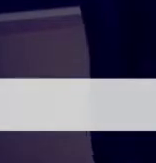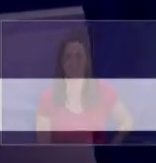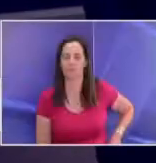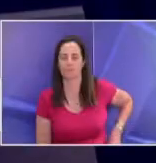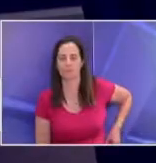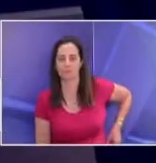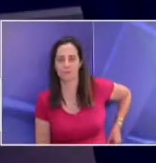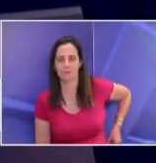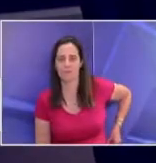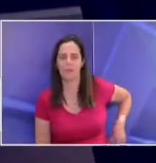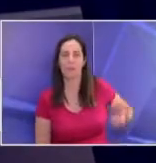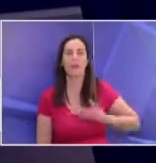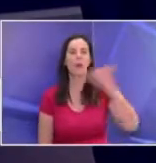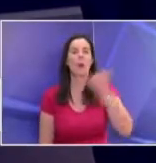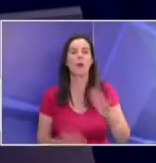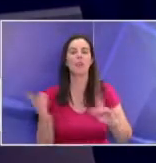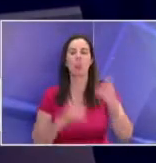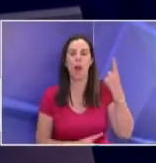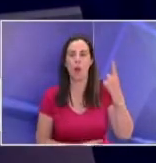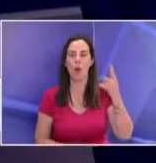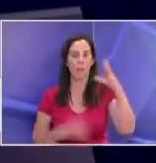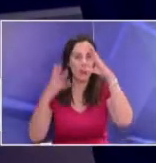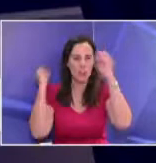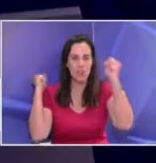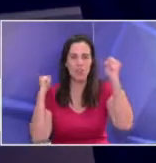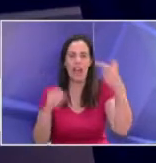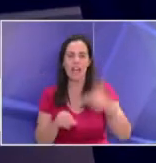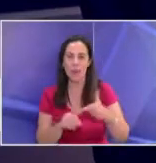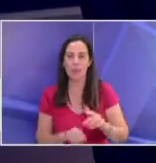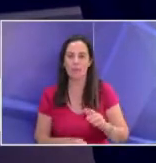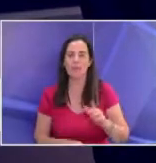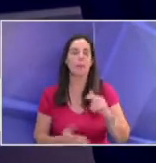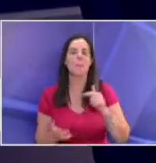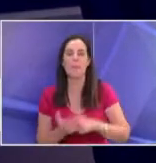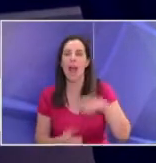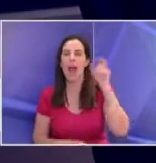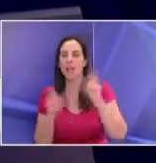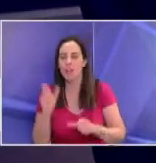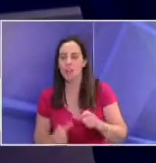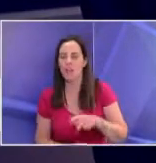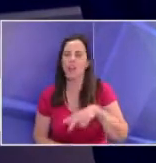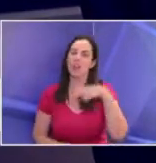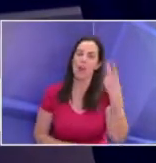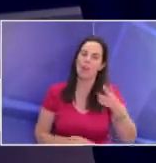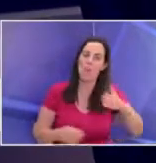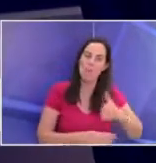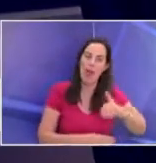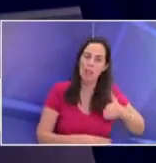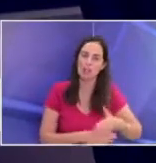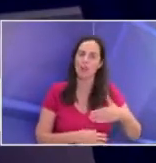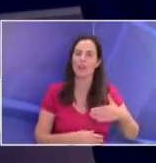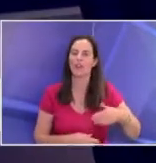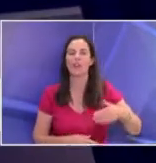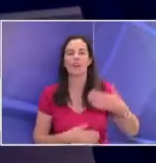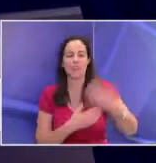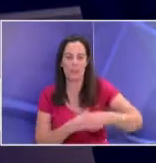הרבה קריקטורות על מה שקרה בקונסוליה הסעודית, החל מאנשים שנופלים בטעות על מסורים וגורים